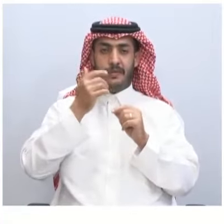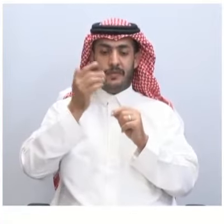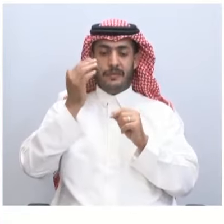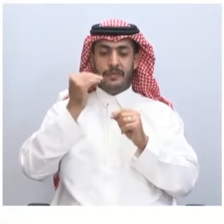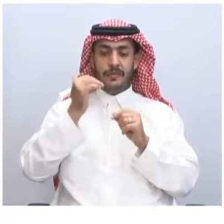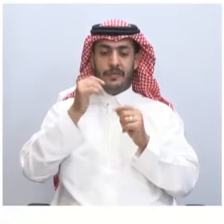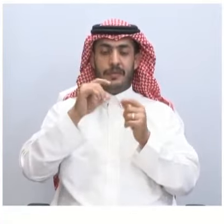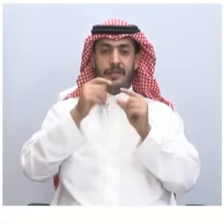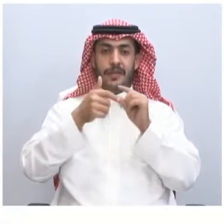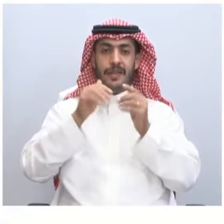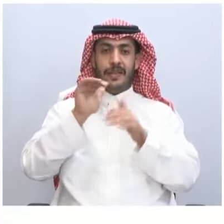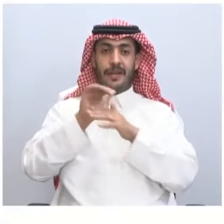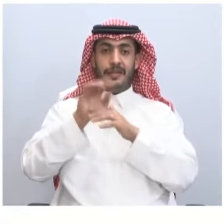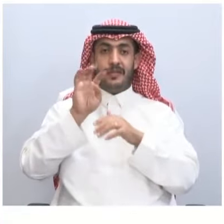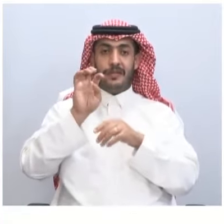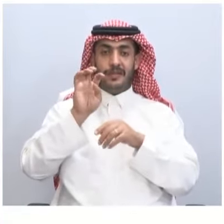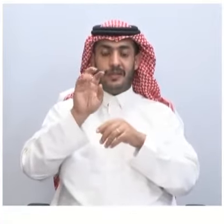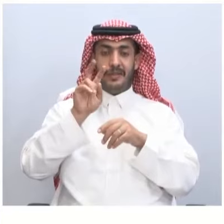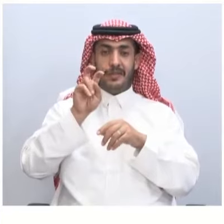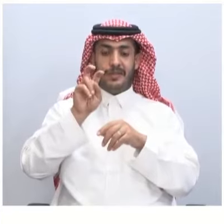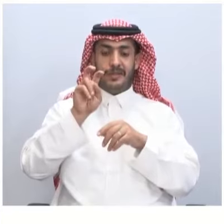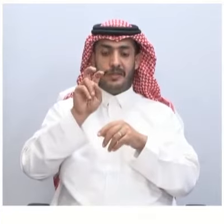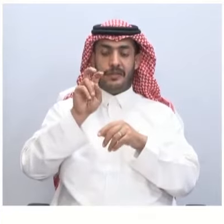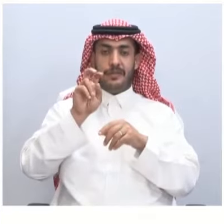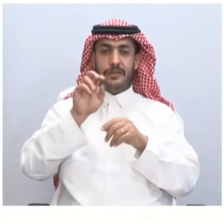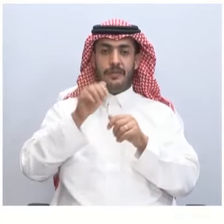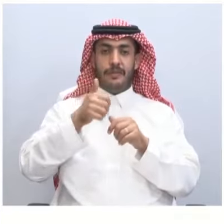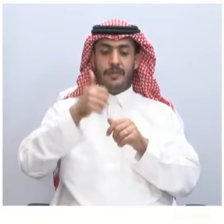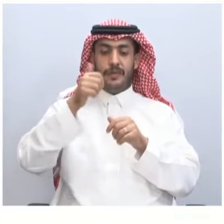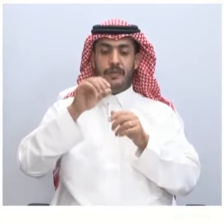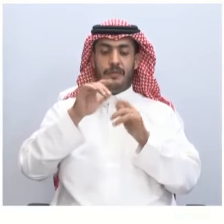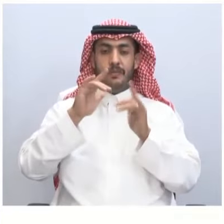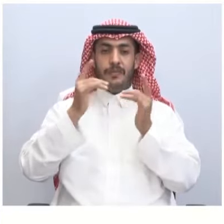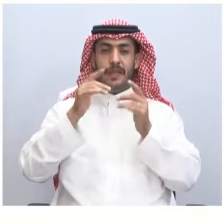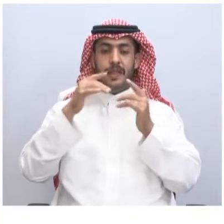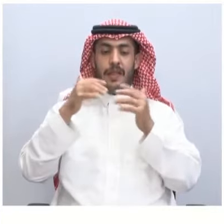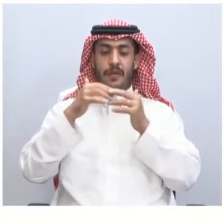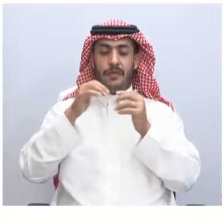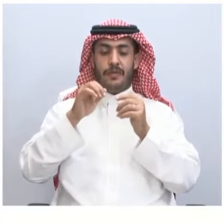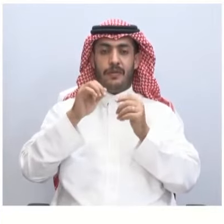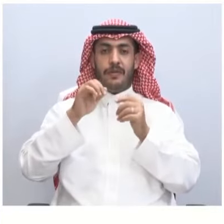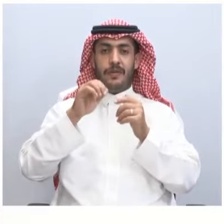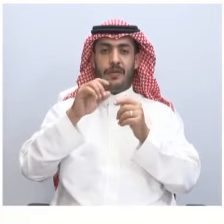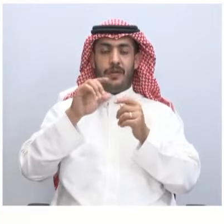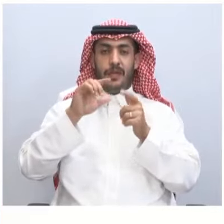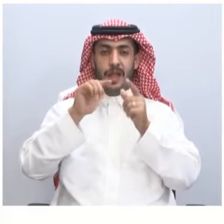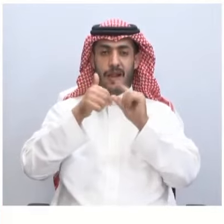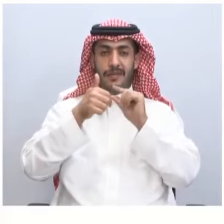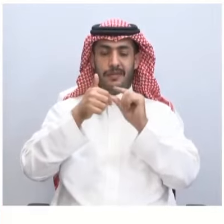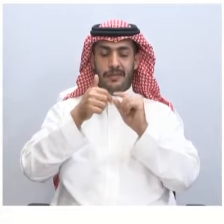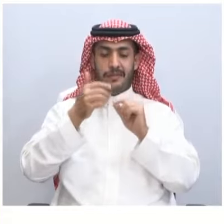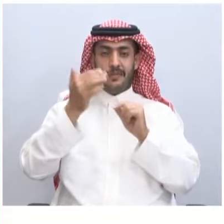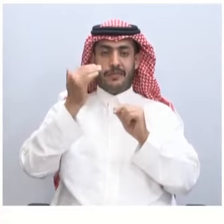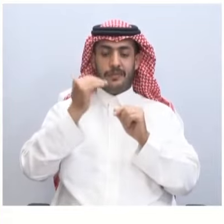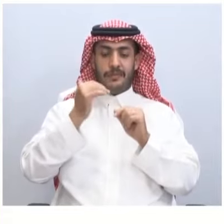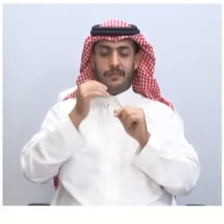والدرس العشر انجازات مجلس التعاون لدول الخليج العربيه